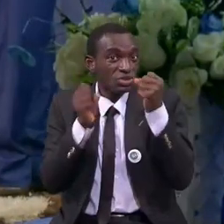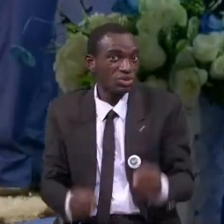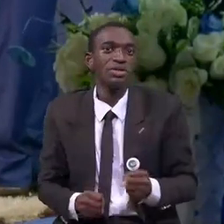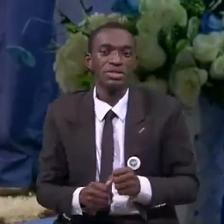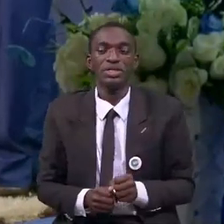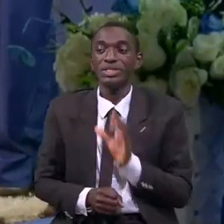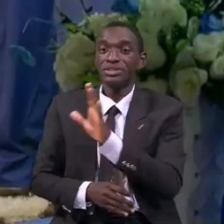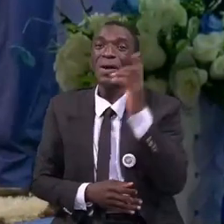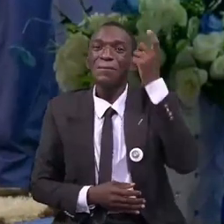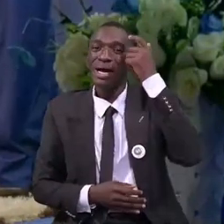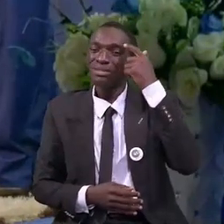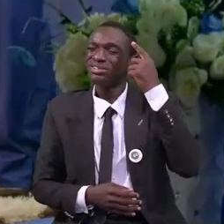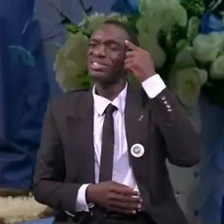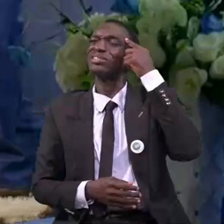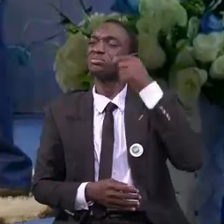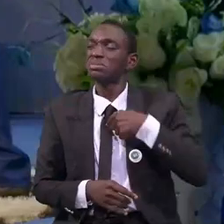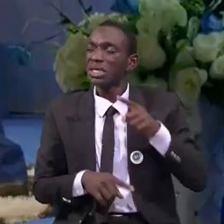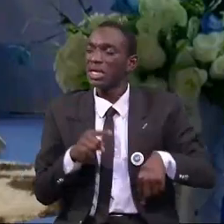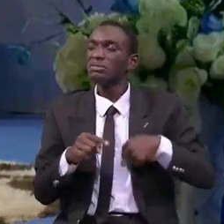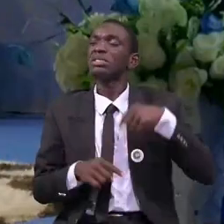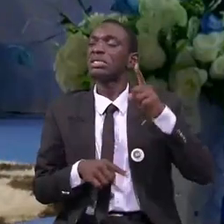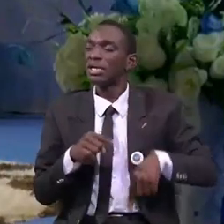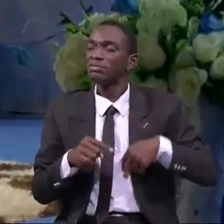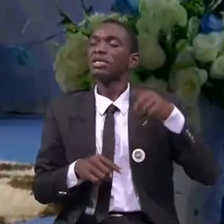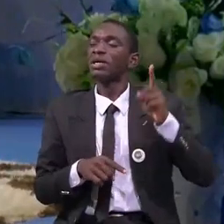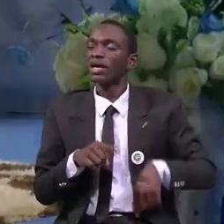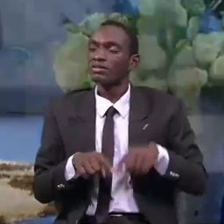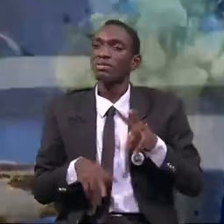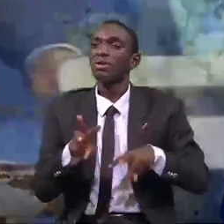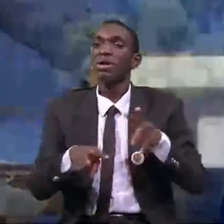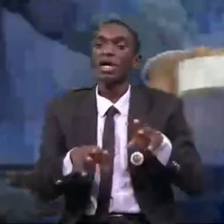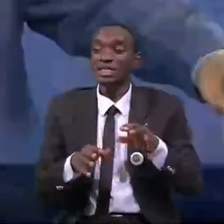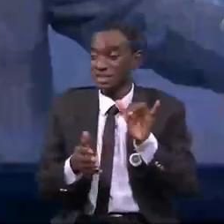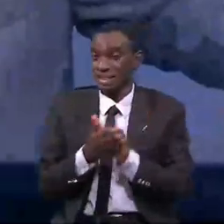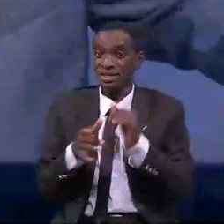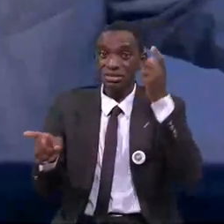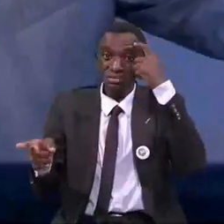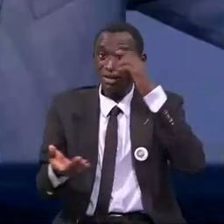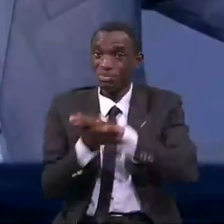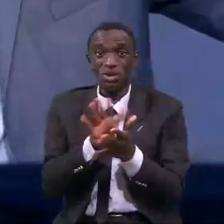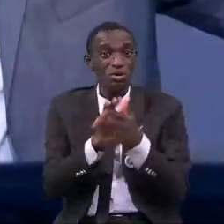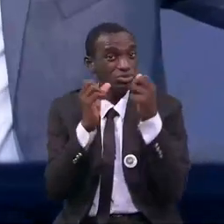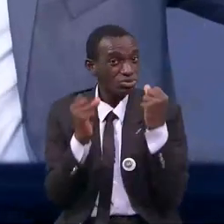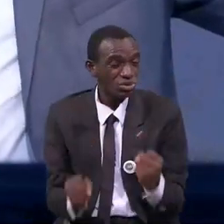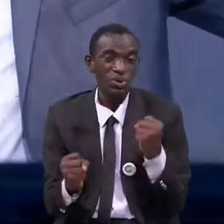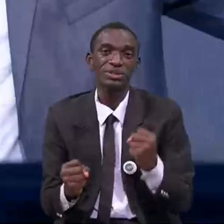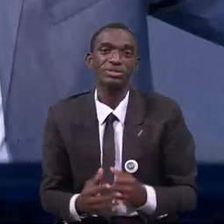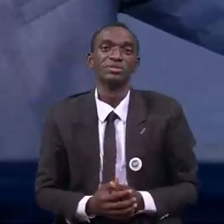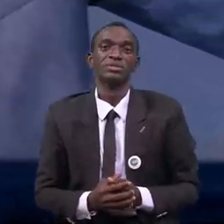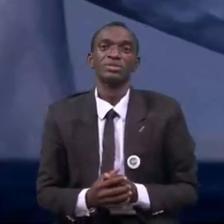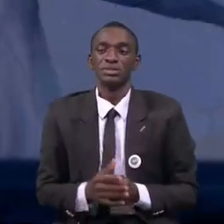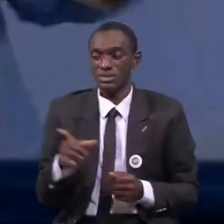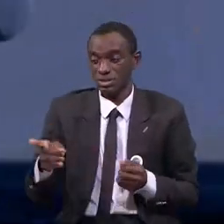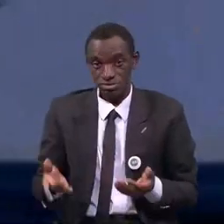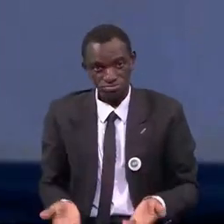force l'esprit là qui dit que je ne peux pas je ne peux pas reçu la force et l'esprit là s'est levé l'esprit a reçu